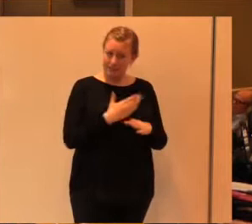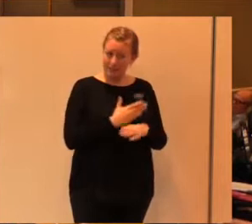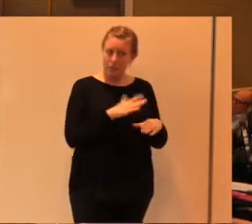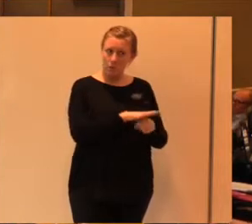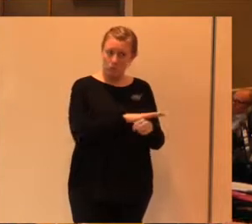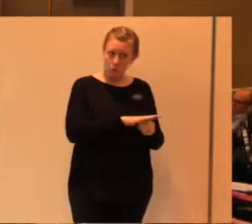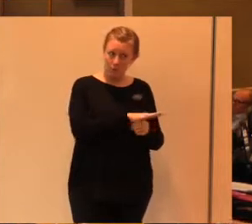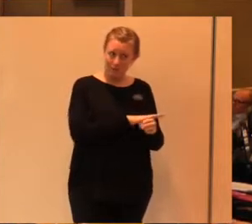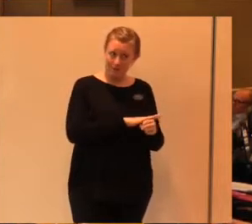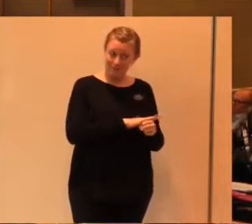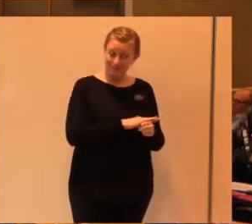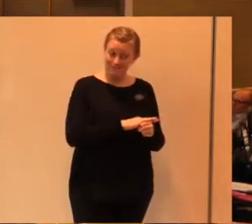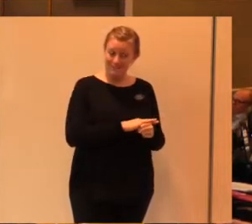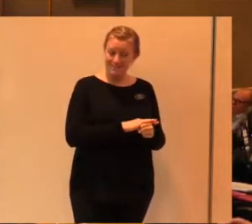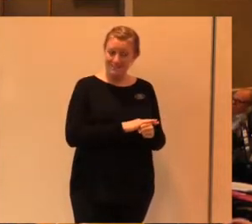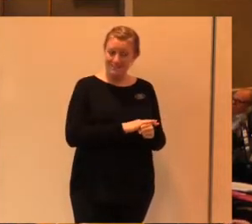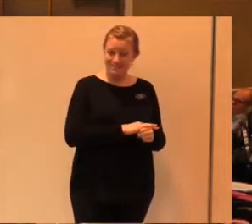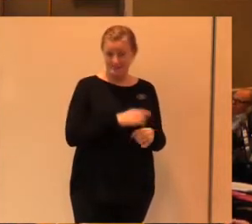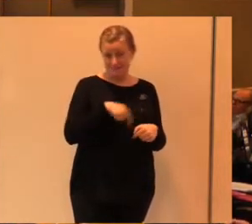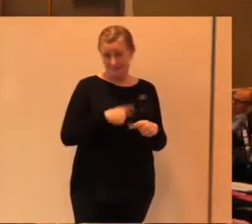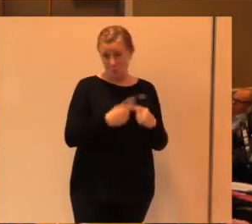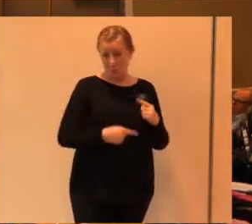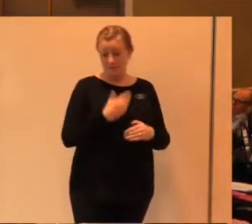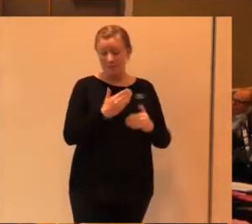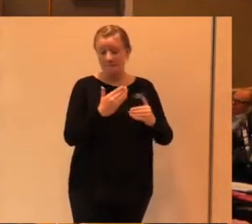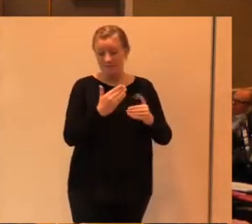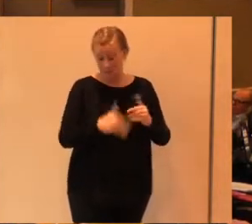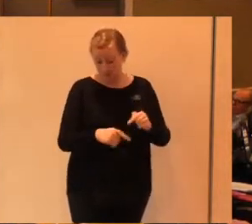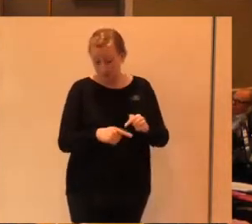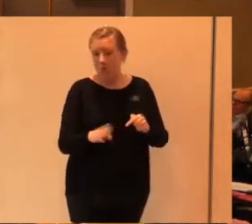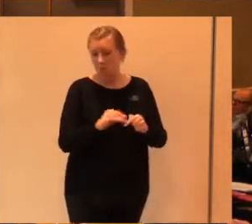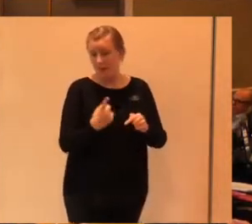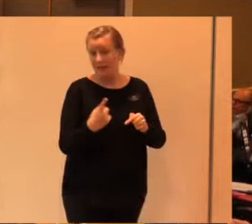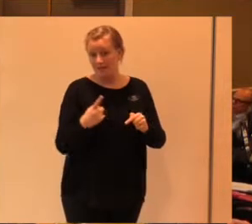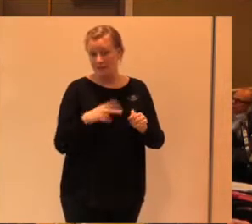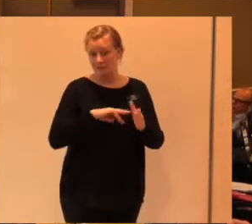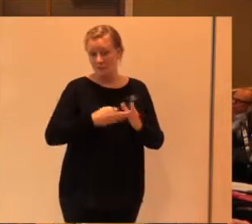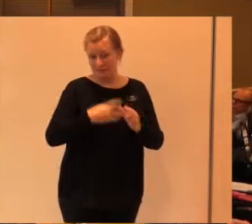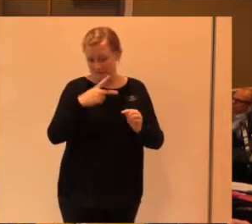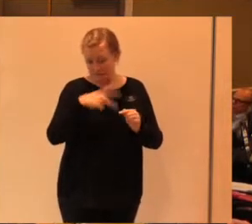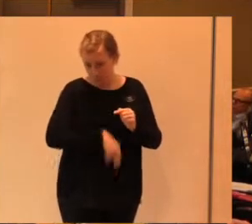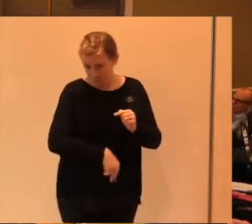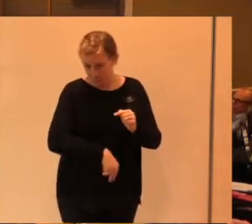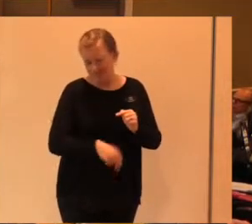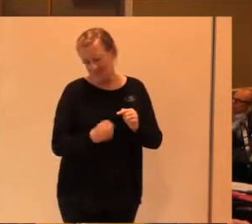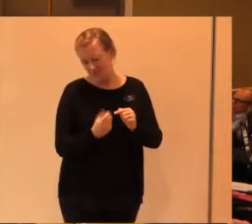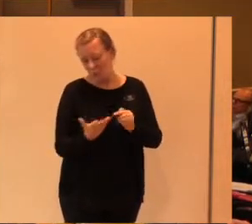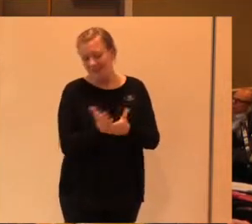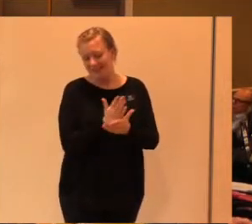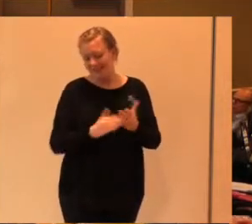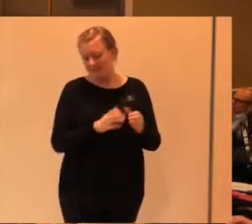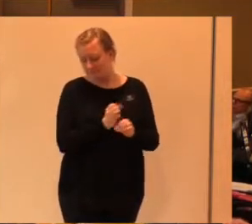som då tar slut 31/12/2015. Fast inte för alla. Vissa fortsätter lite under 2016 också. Det är